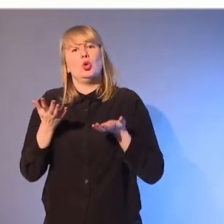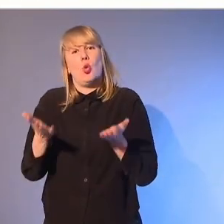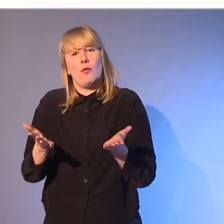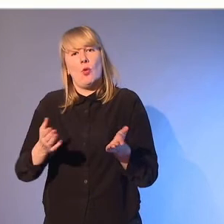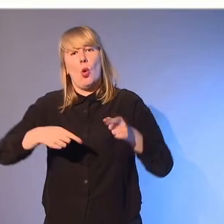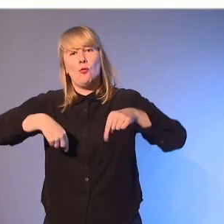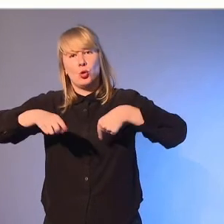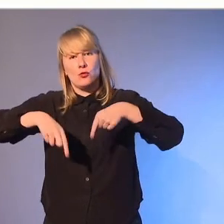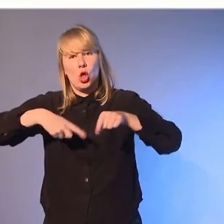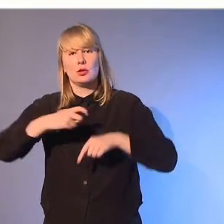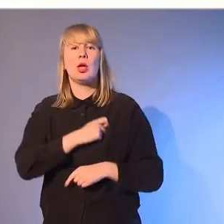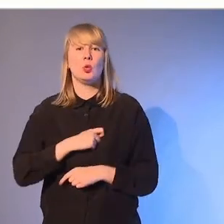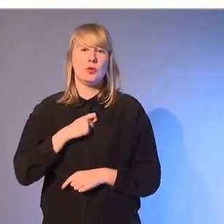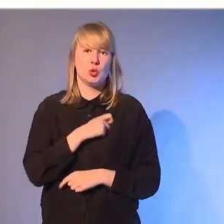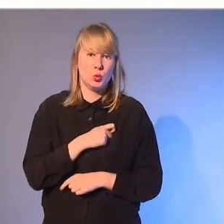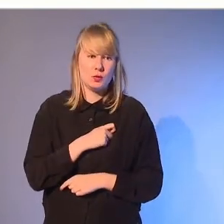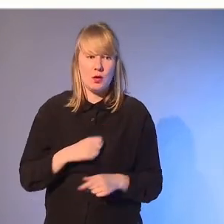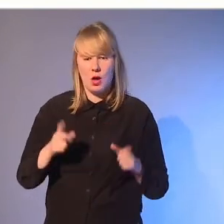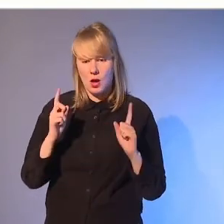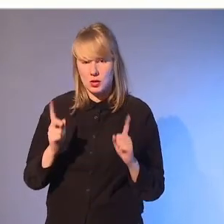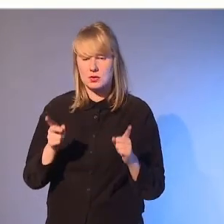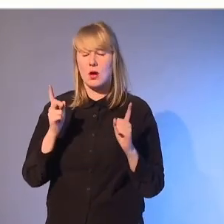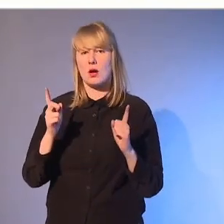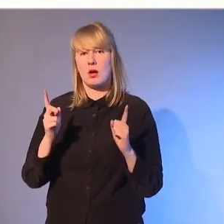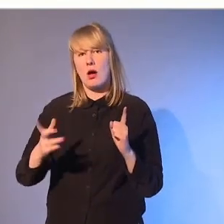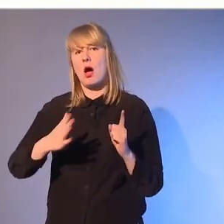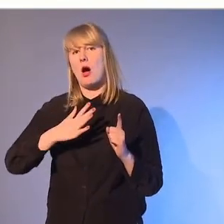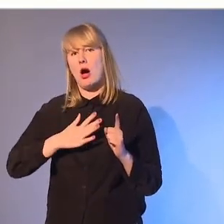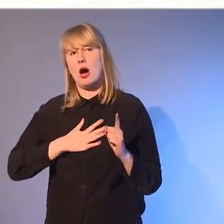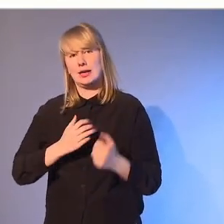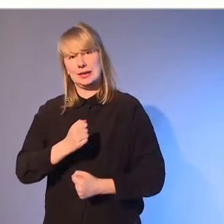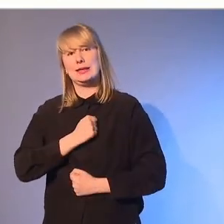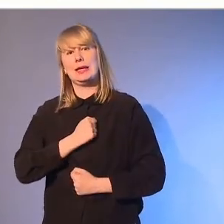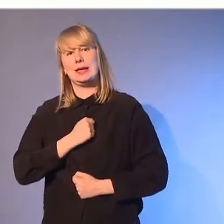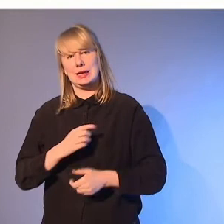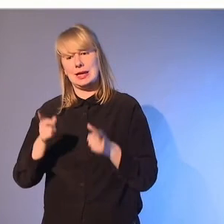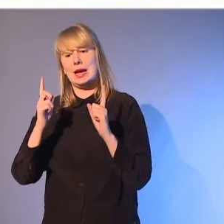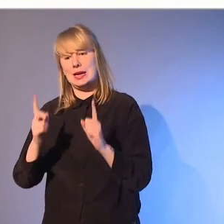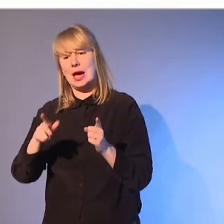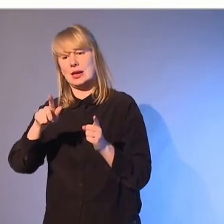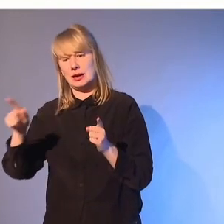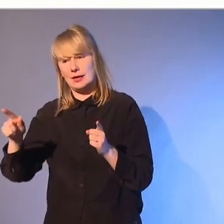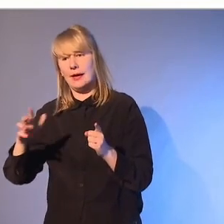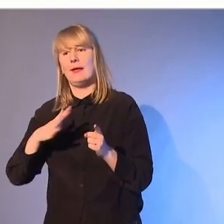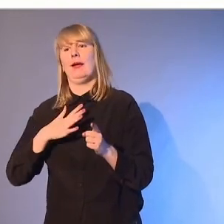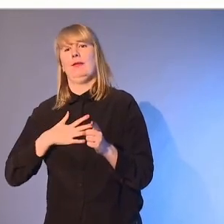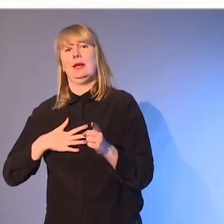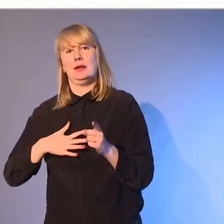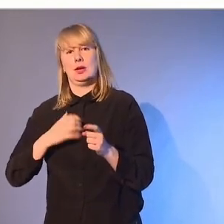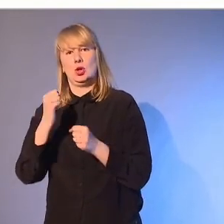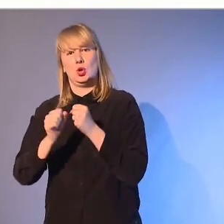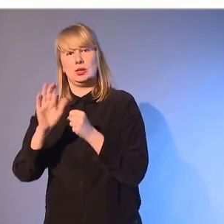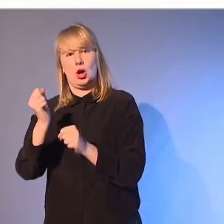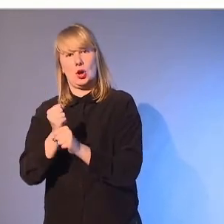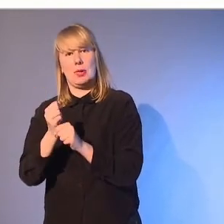forvalte en profesjon. Nemlig det at man har tillit til at lærerne har evne og vilje til å utføre arbeidet sitt på en